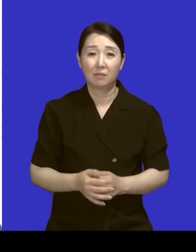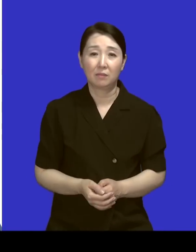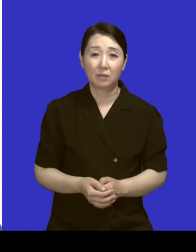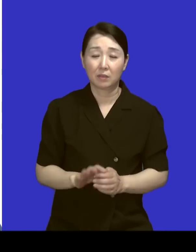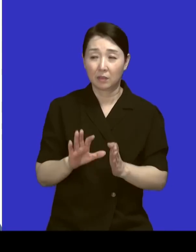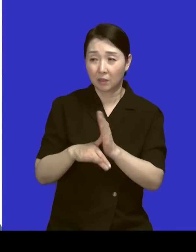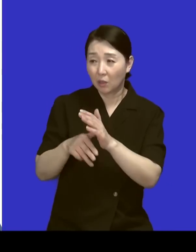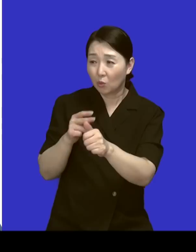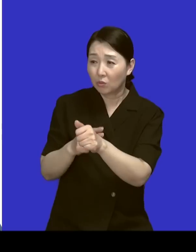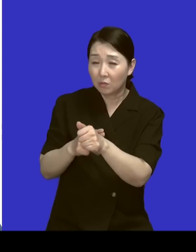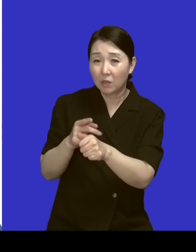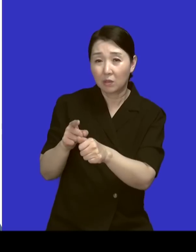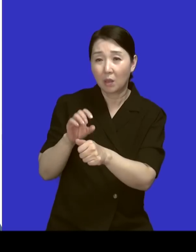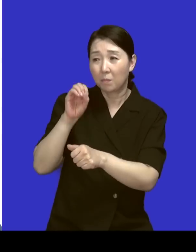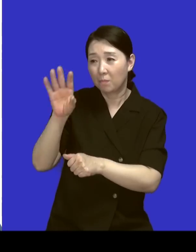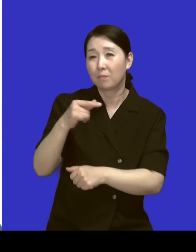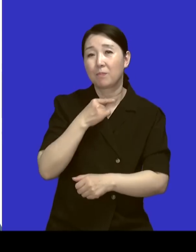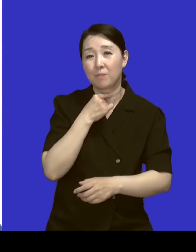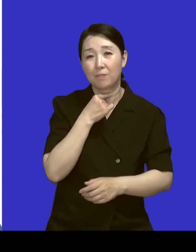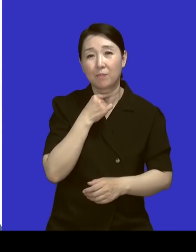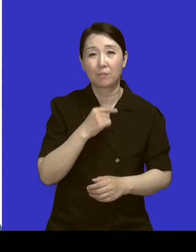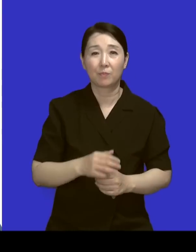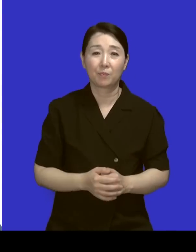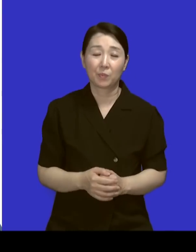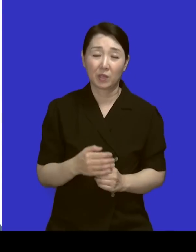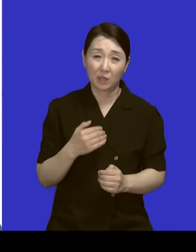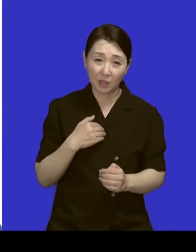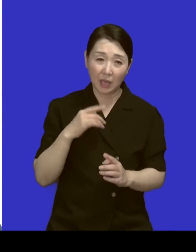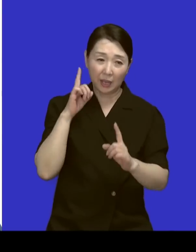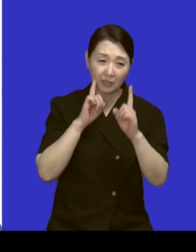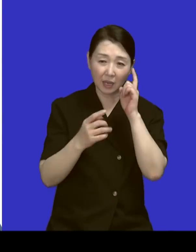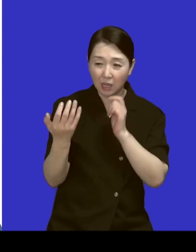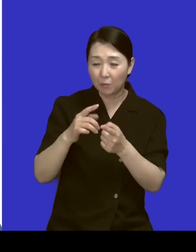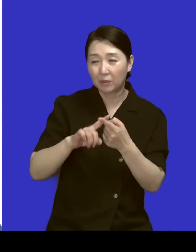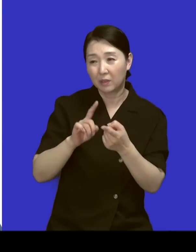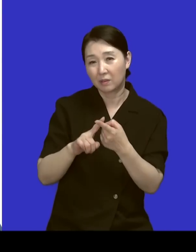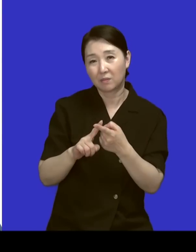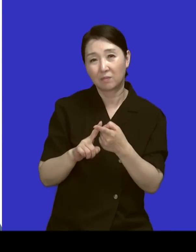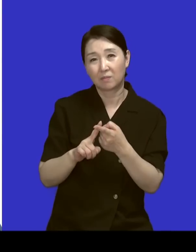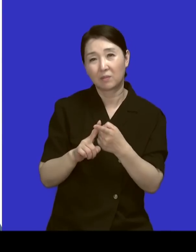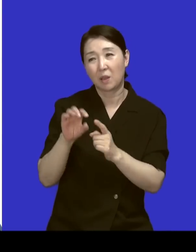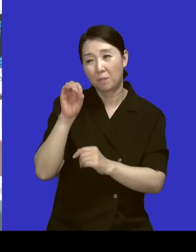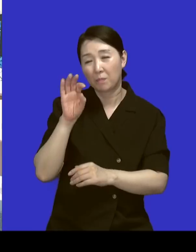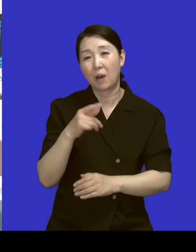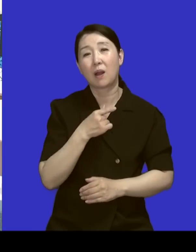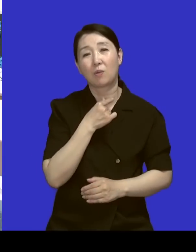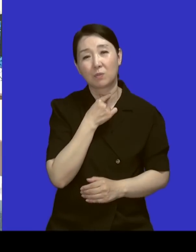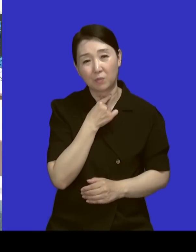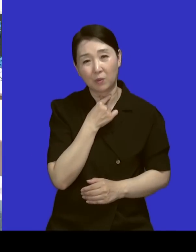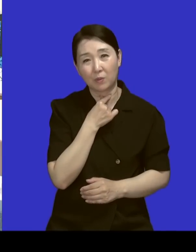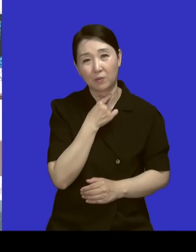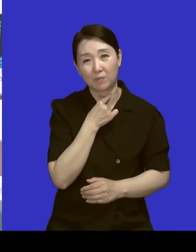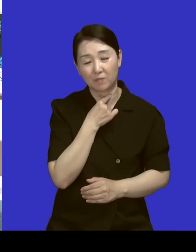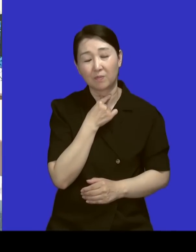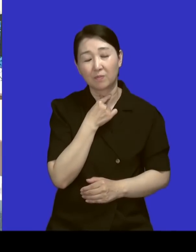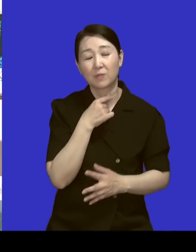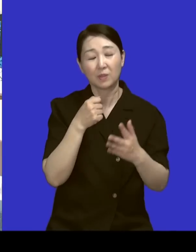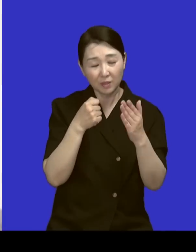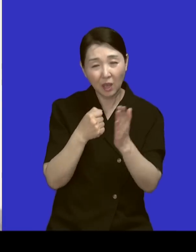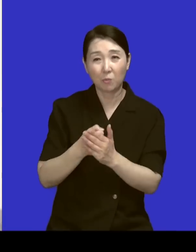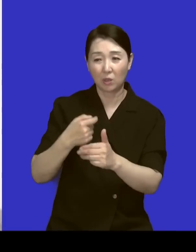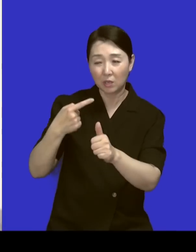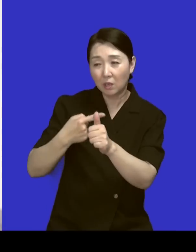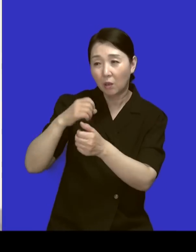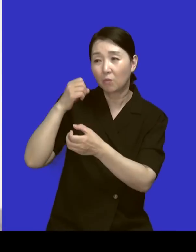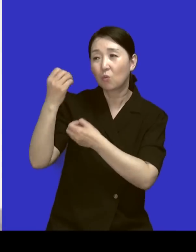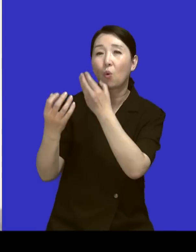그때 그 교수님한테는 말하고 싶었어요. 제가 겪었던 상처 아픔에 대해서 예. 서슴없이 다 말씀을 드렸어요. 예.